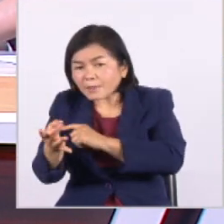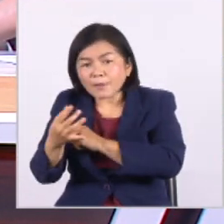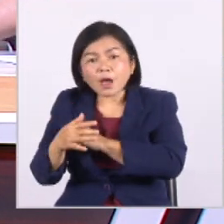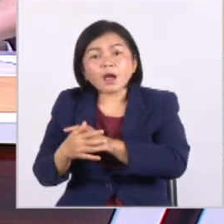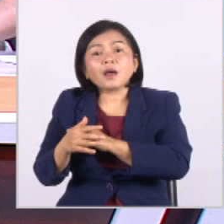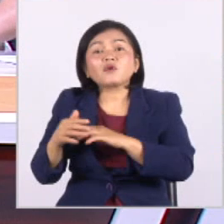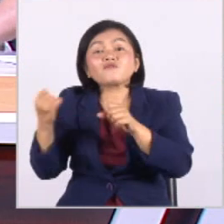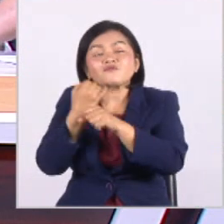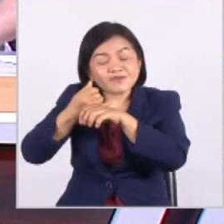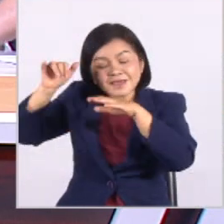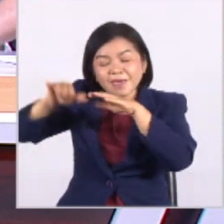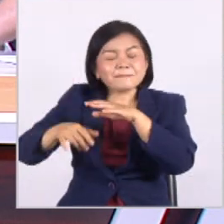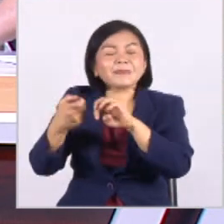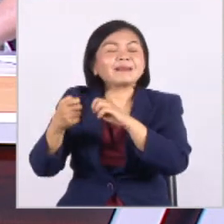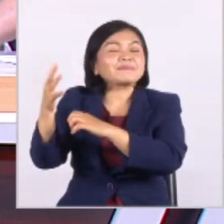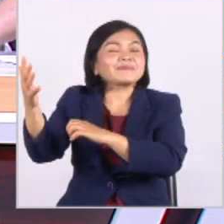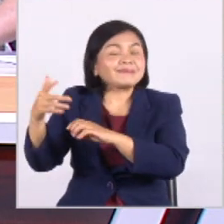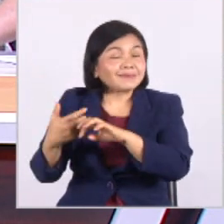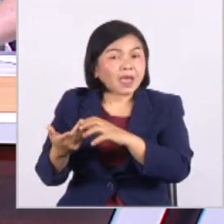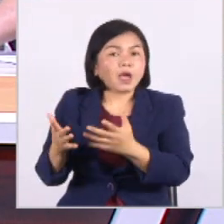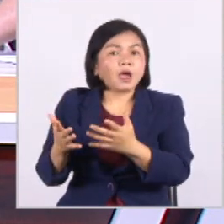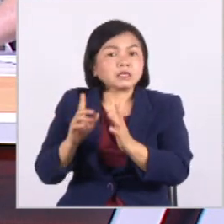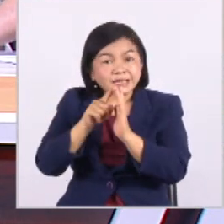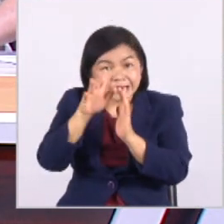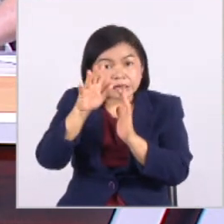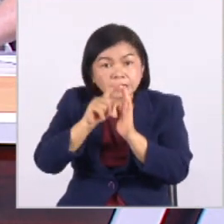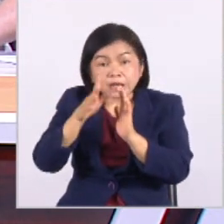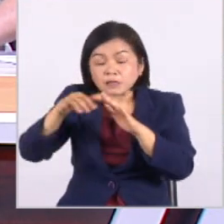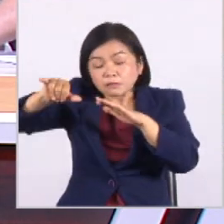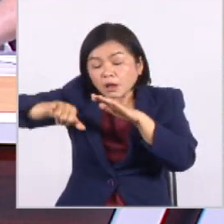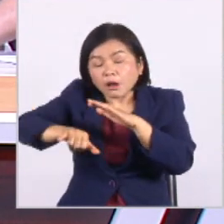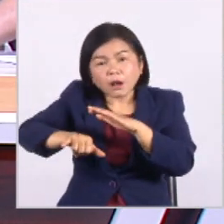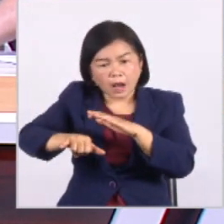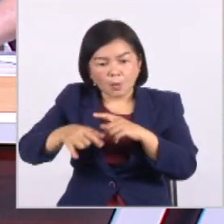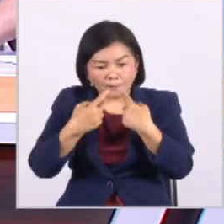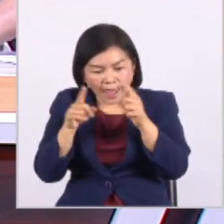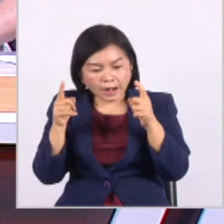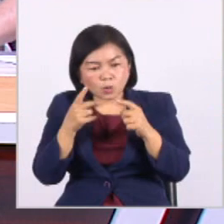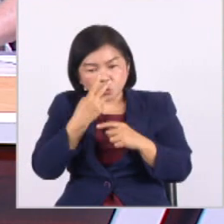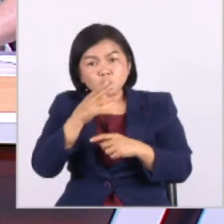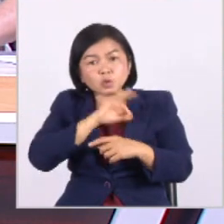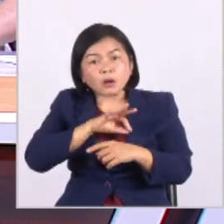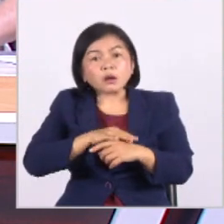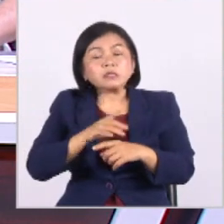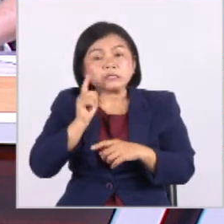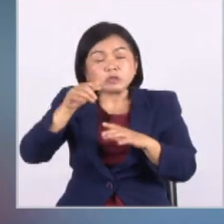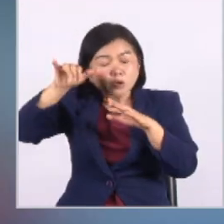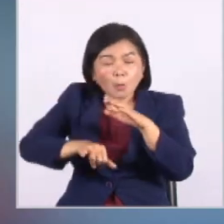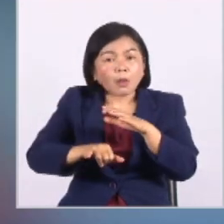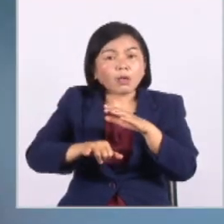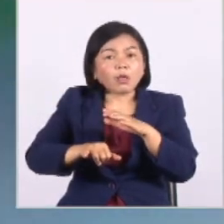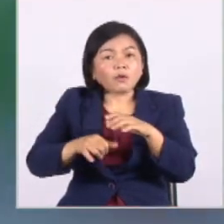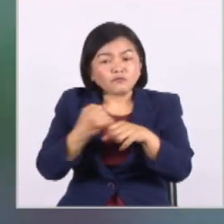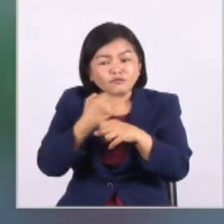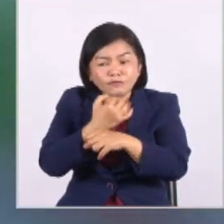น้องบอกกำลังฝึกดำน้ำอยู่ไม่เป็นอะไรไม่เป็นอะไรผ่านไป 5นาทีก็ยังอยู่ท่าเดิมทีนี้เริ่มผิดปกติน้องจมน้ำค่ะไม่ได้